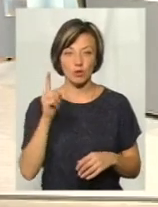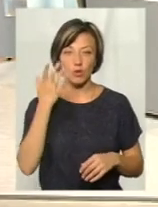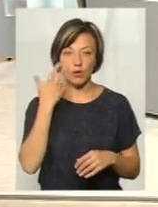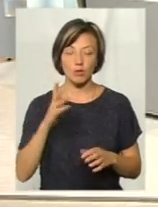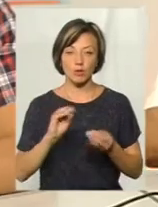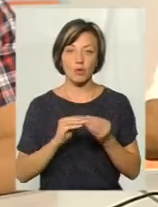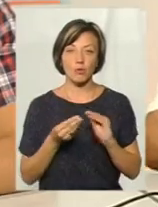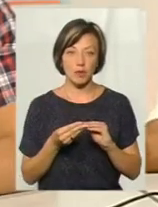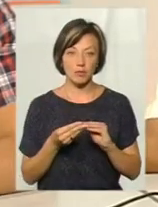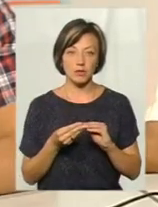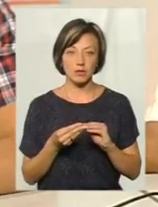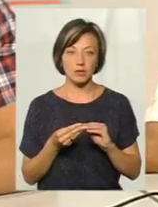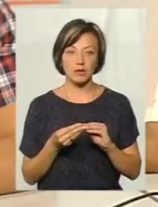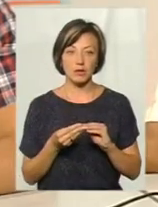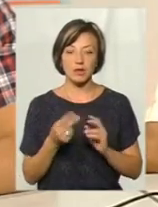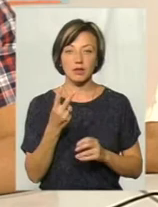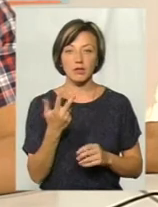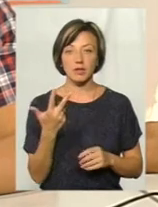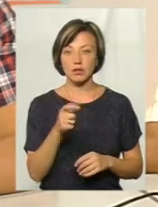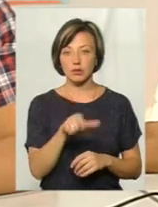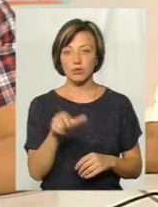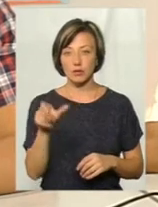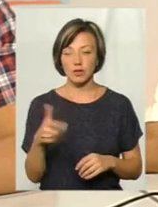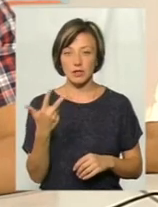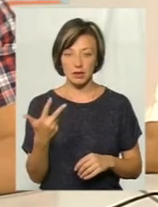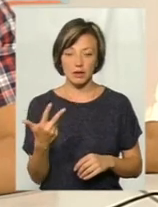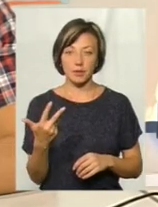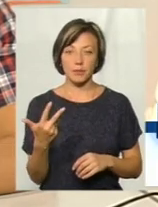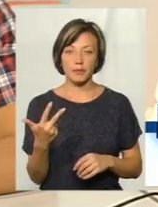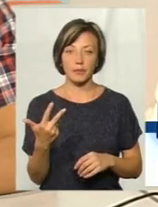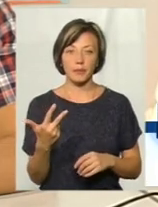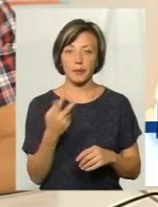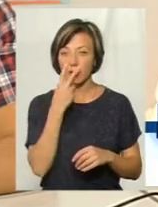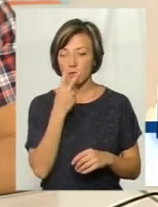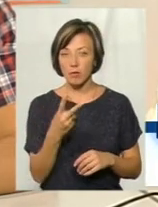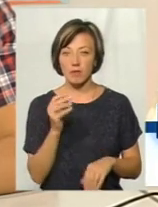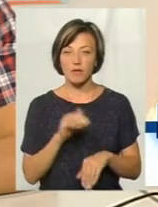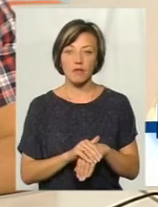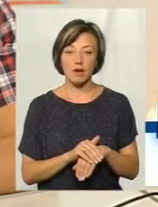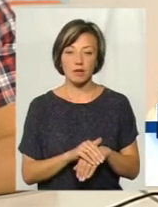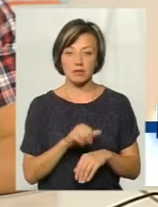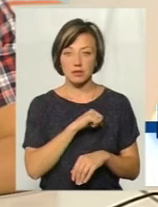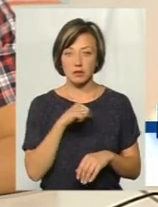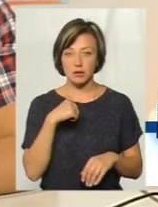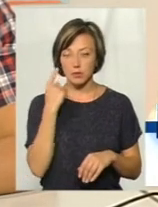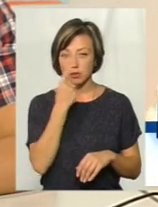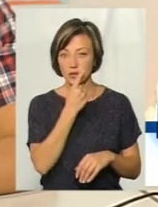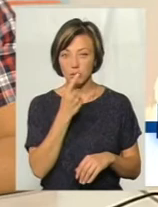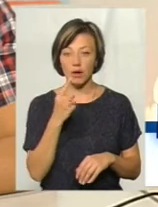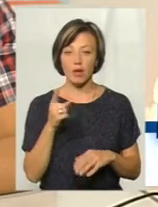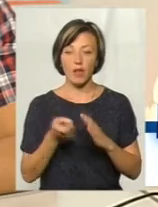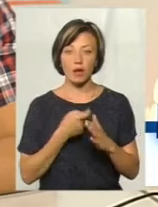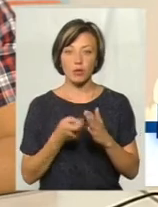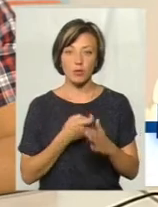будуть проблеми, так, то 2-3 чоловіка, хоча б 3 особи, як побачать факт очима, так, і потім на